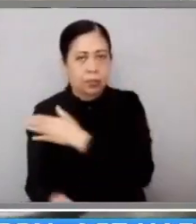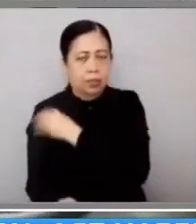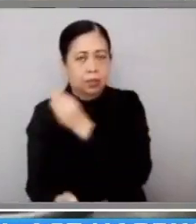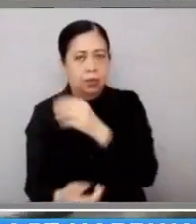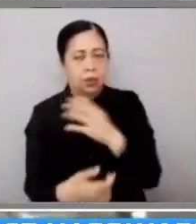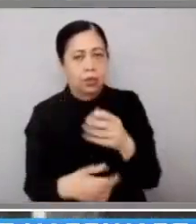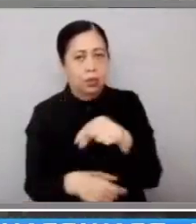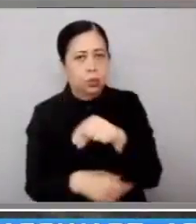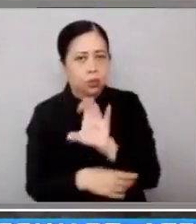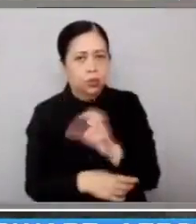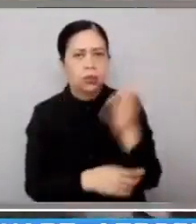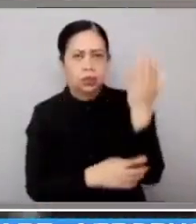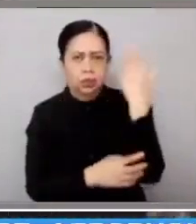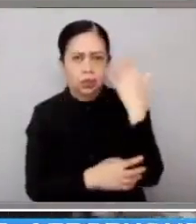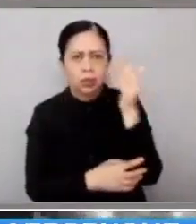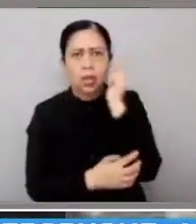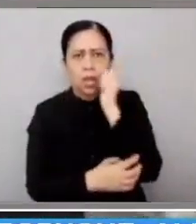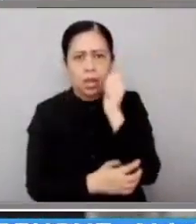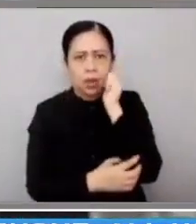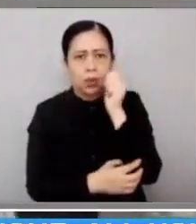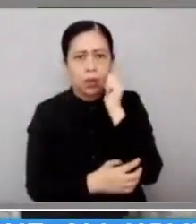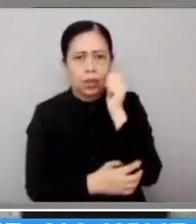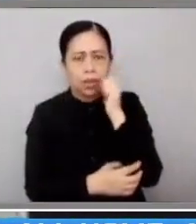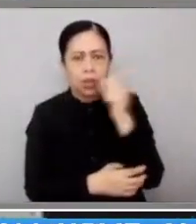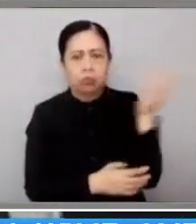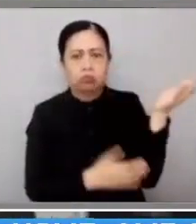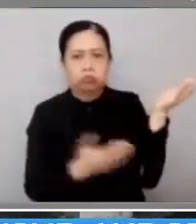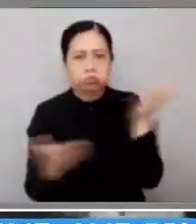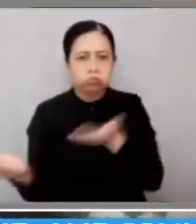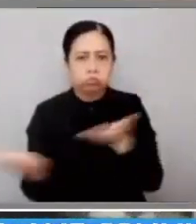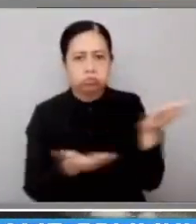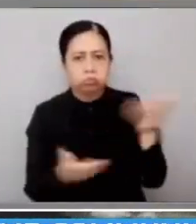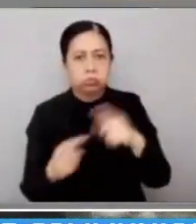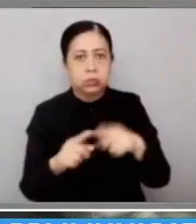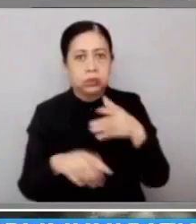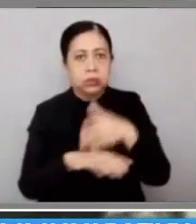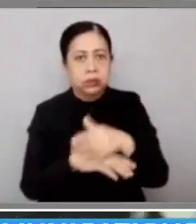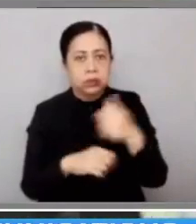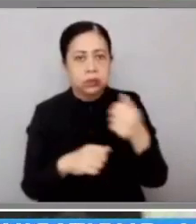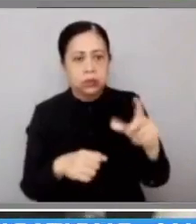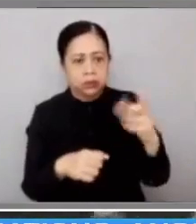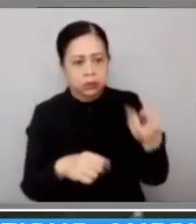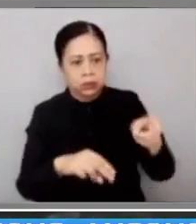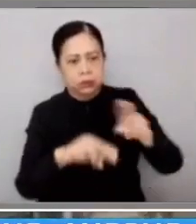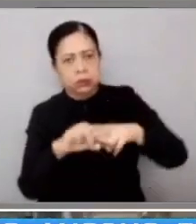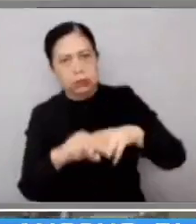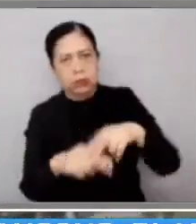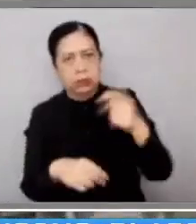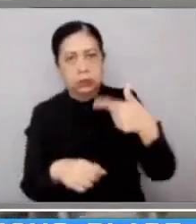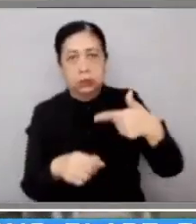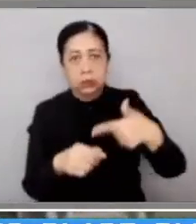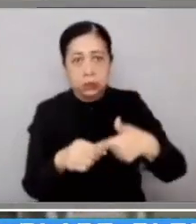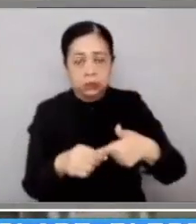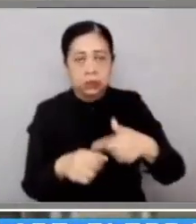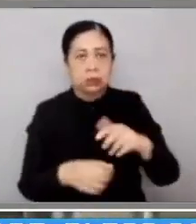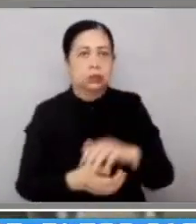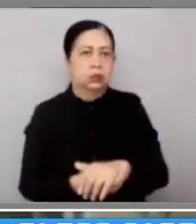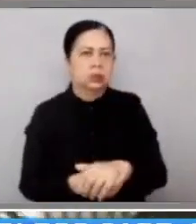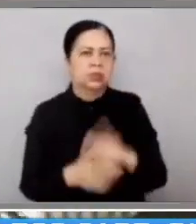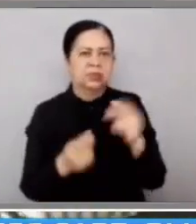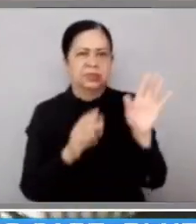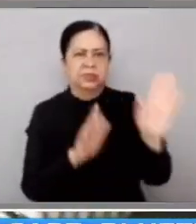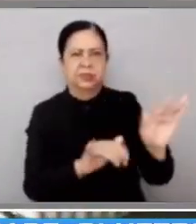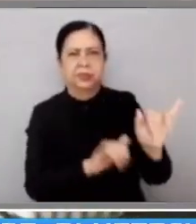naman, araw-araw ang kanyang larga. Pero matapos tumaas ang kada litro ng diesel ng halos 4 piso, iginarahe muna niya ang